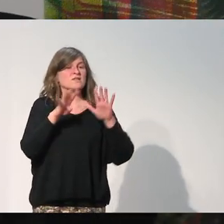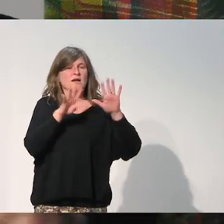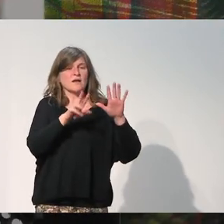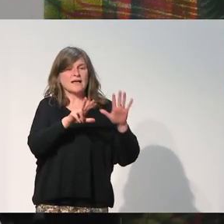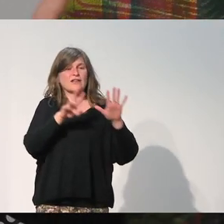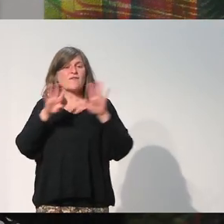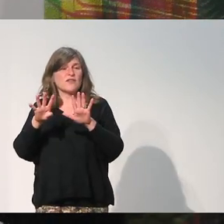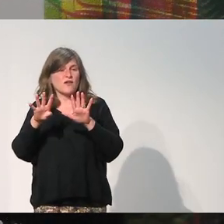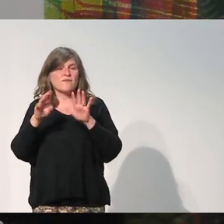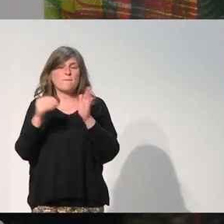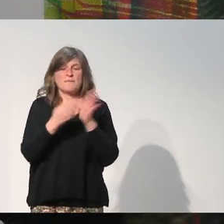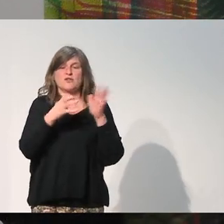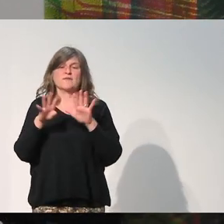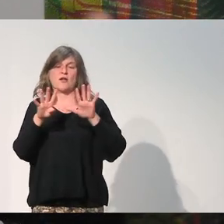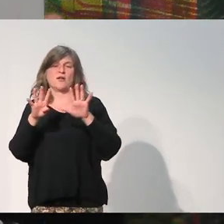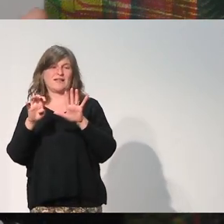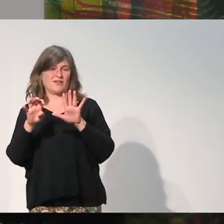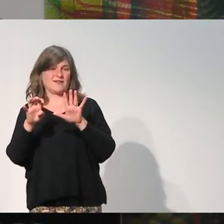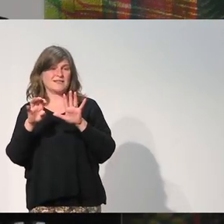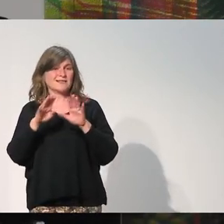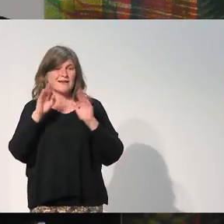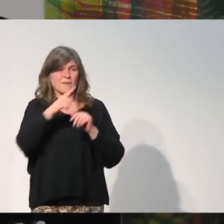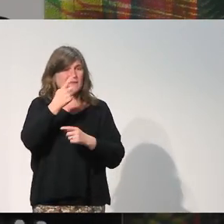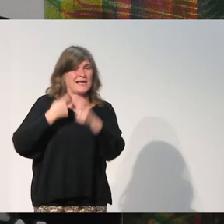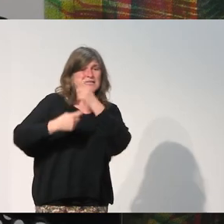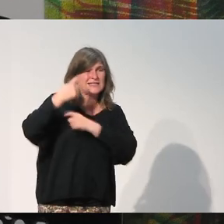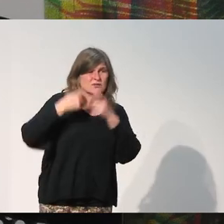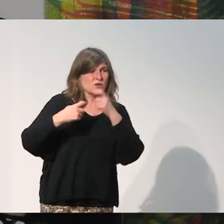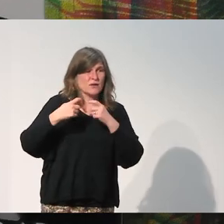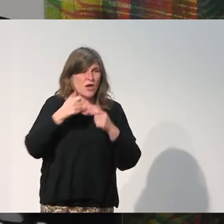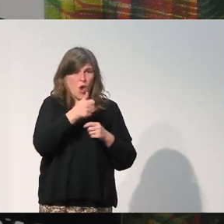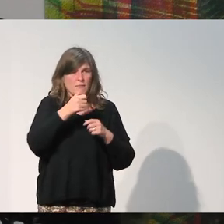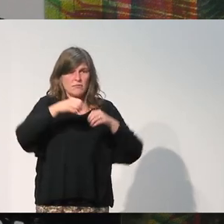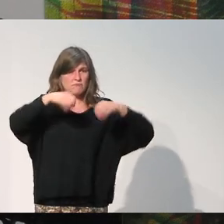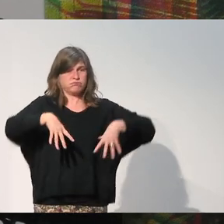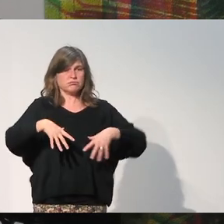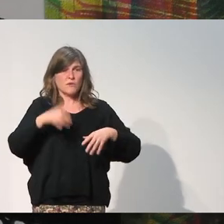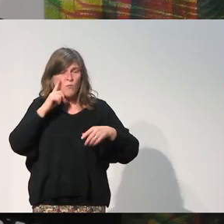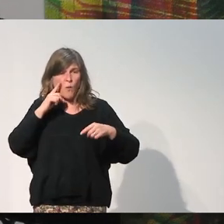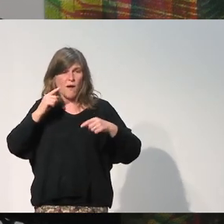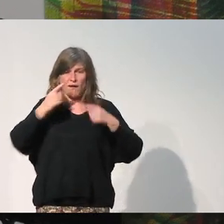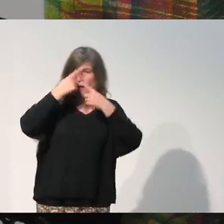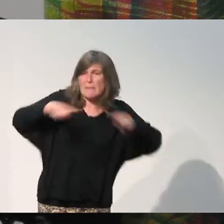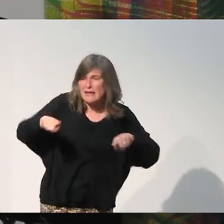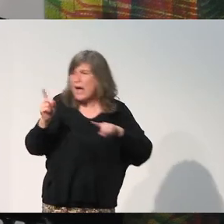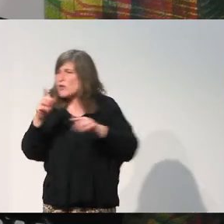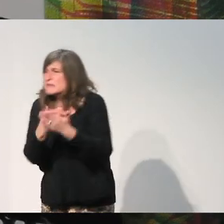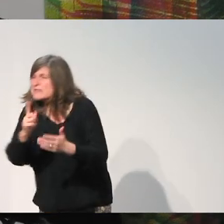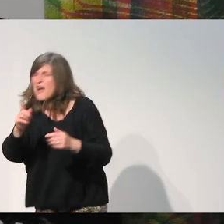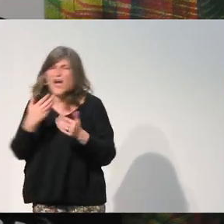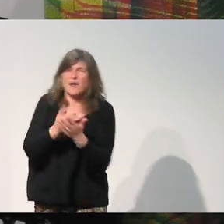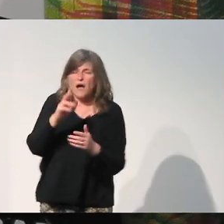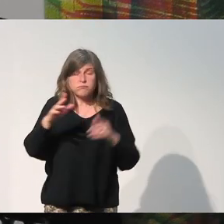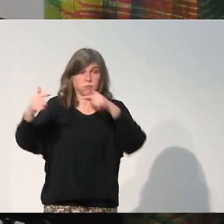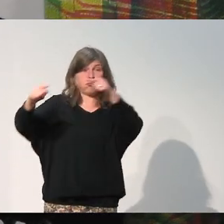les chercheurs et les historiens ont laissé tomber le combat tellement qu'ils n'en peuvent plus, tellement que tout le monde se tire contre tout le monde. Même eux, ils abandonnent. C'est-à-dire que ça fait